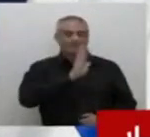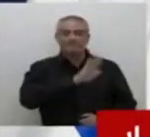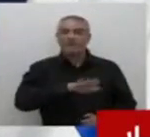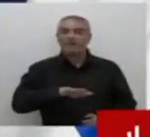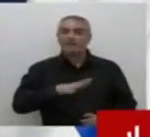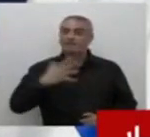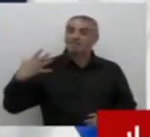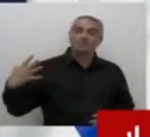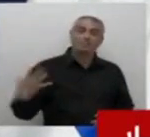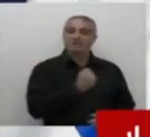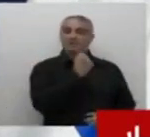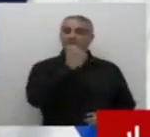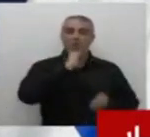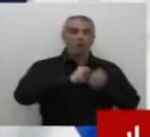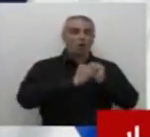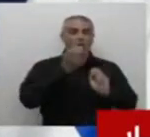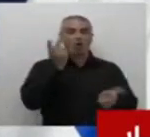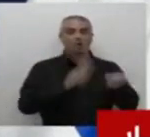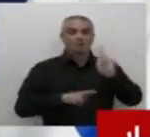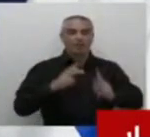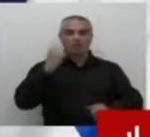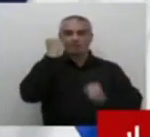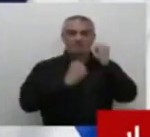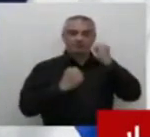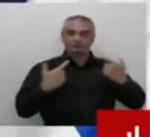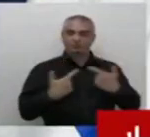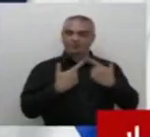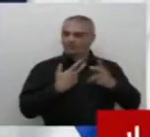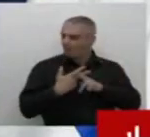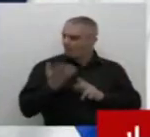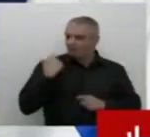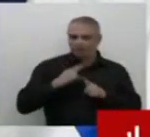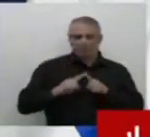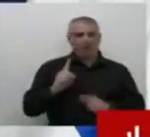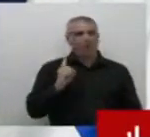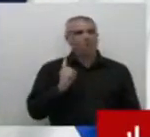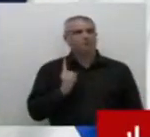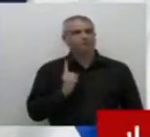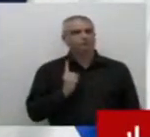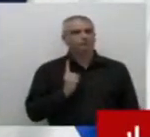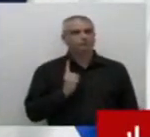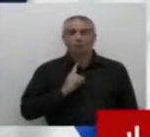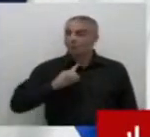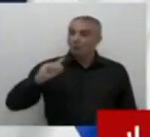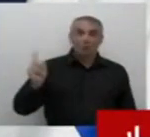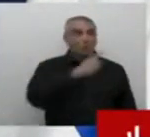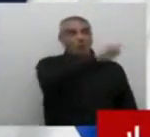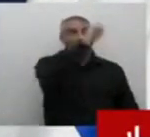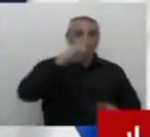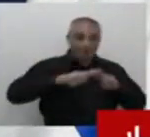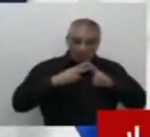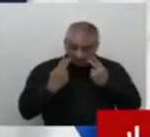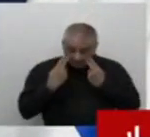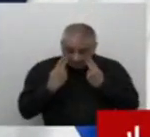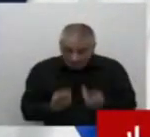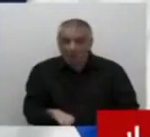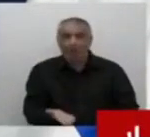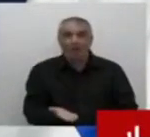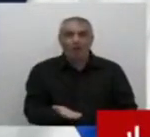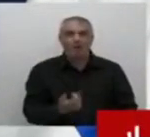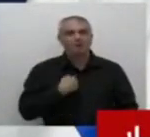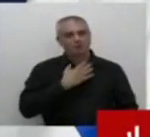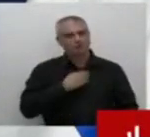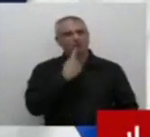مسامعنا المواعظ بخصوص مختطفين وقتلانا هذه الاحداث حدثت قبل